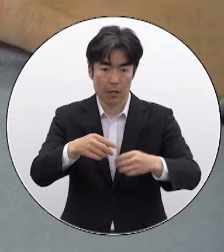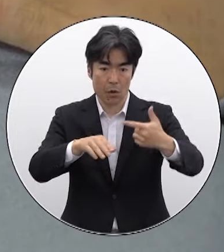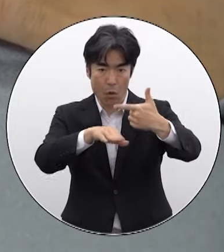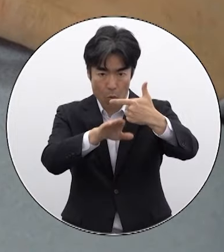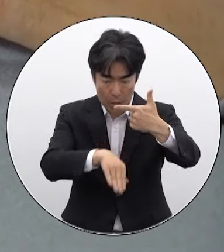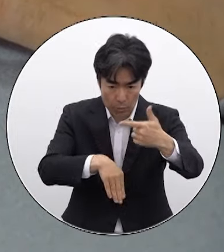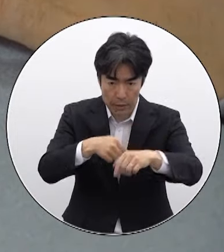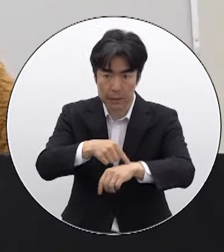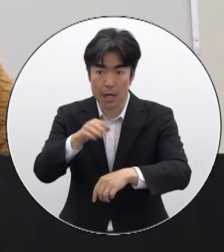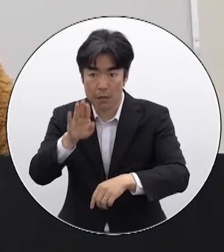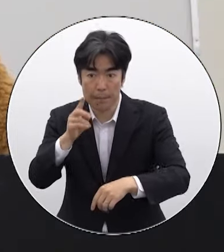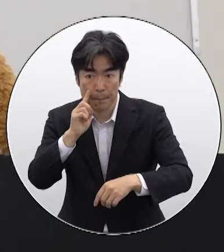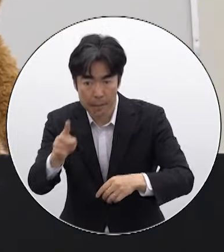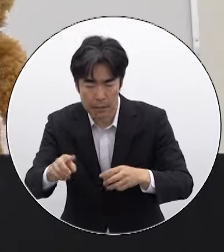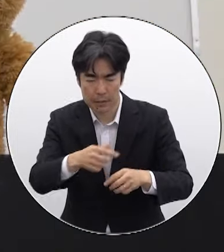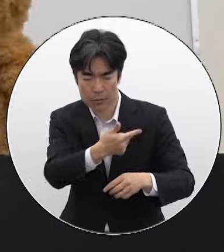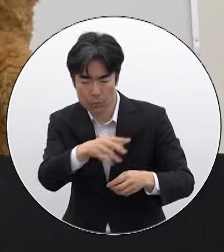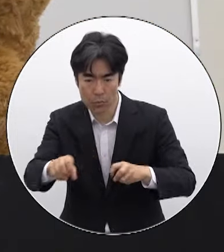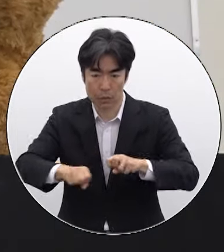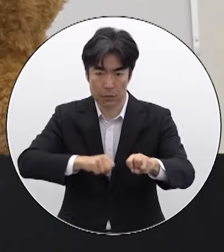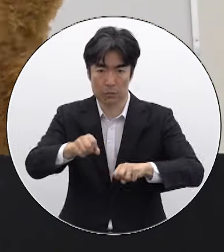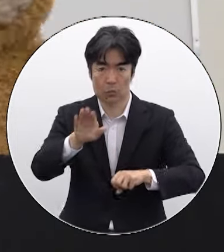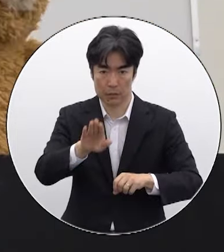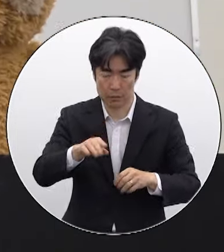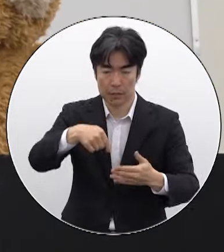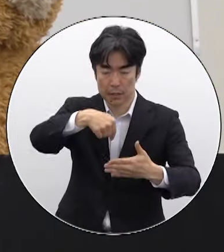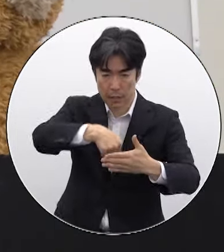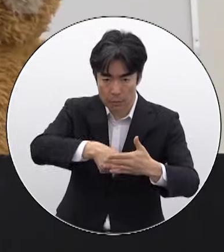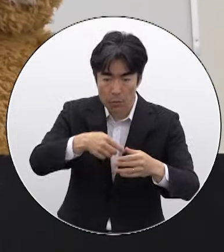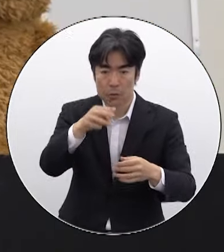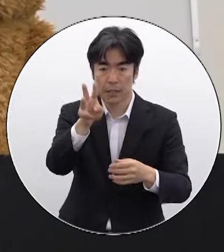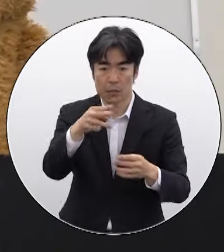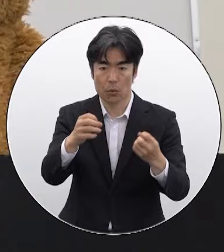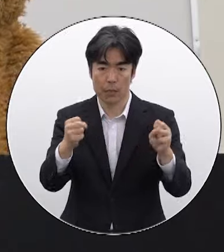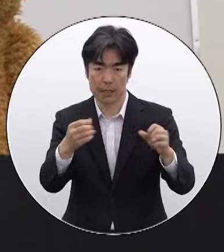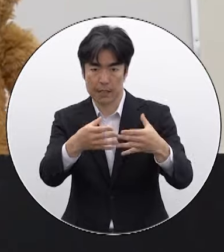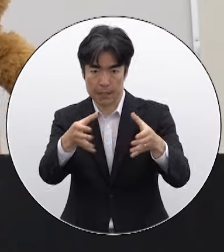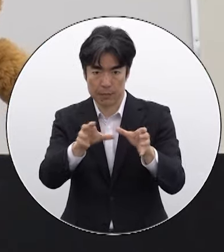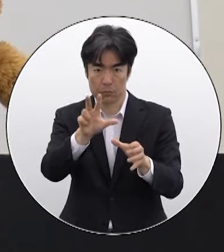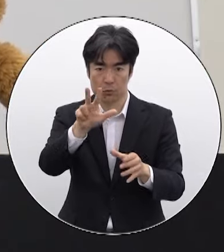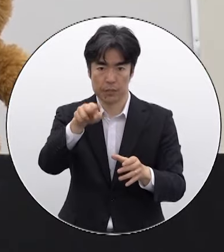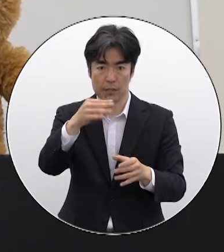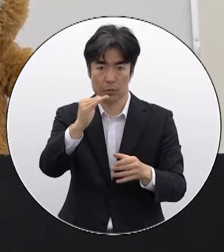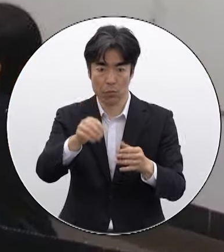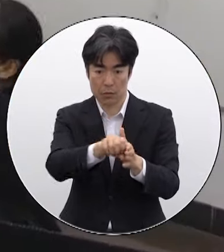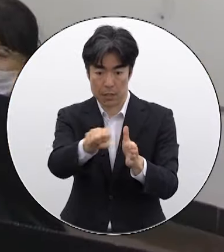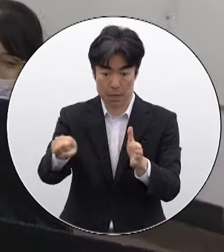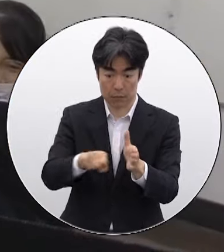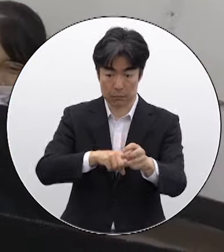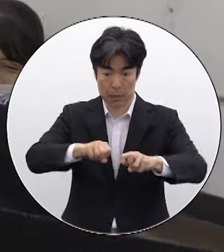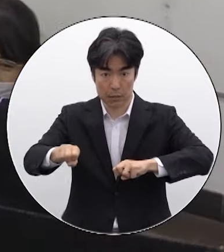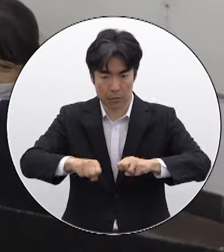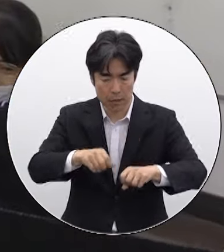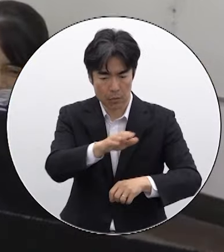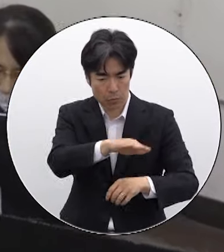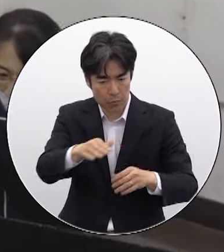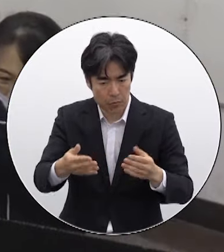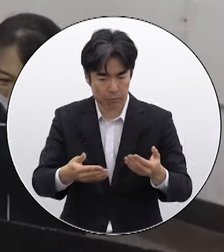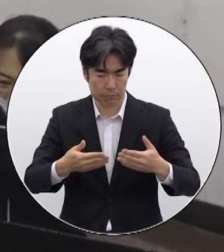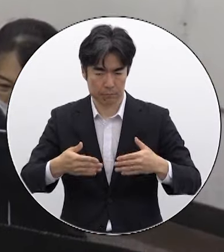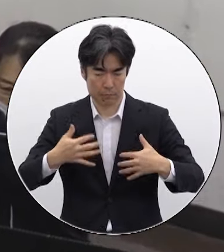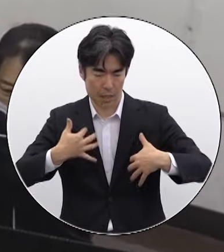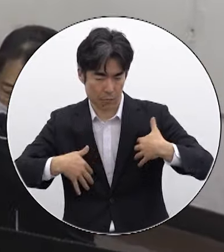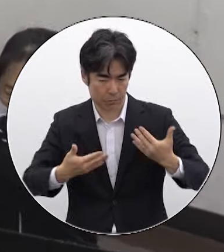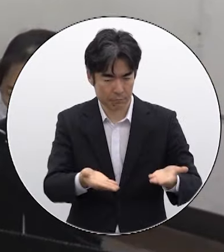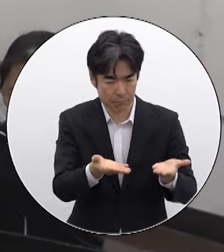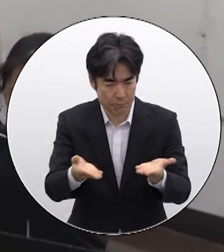。中でも人形劇団ルリコサークルの活動は、子どもたちを楽しませるためにさ